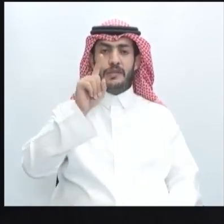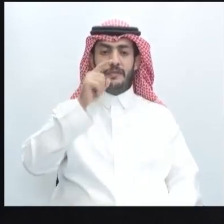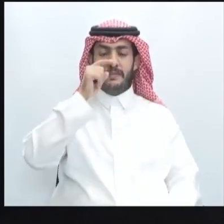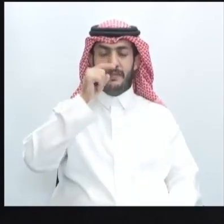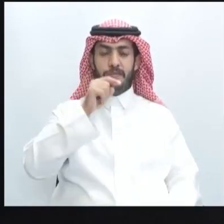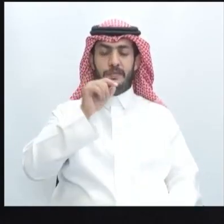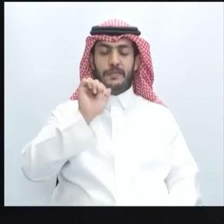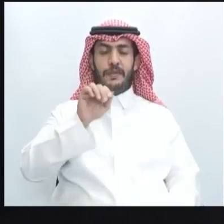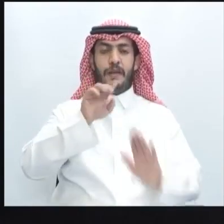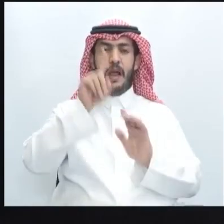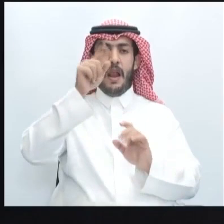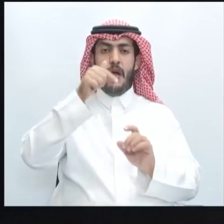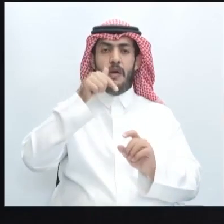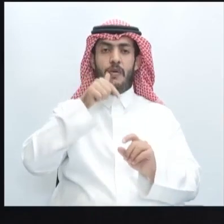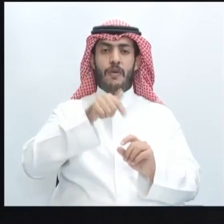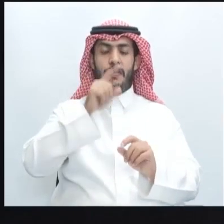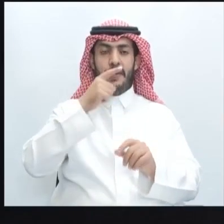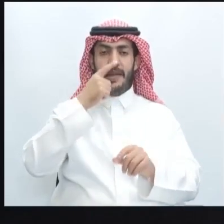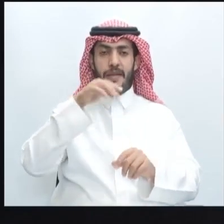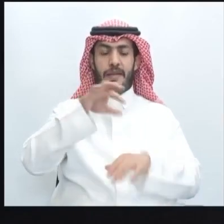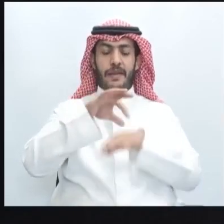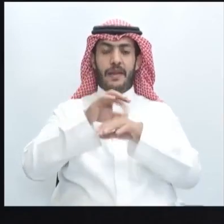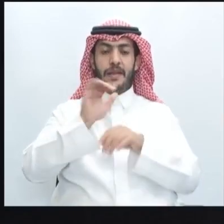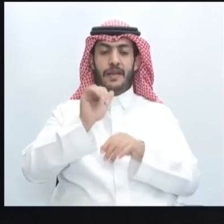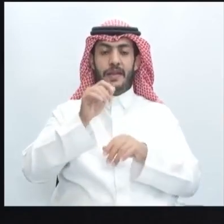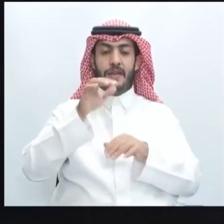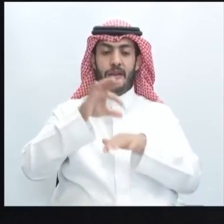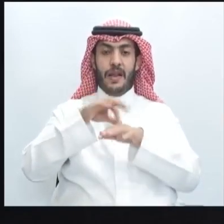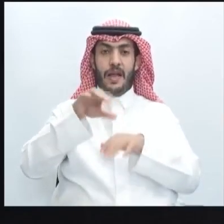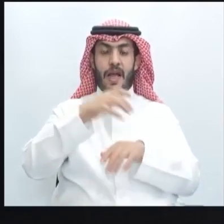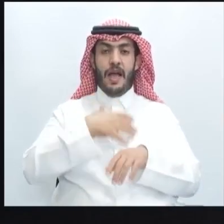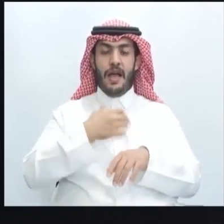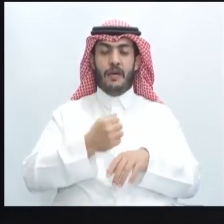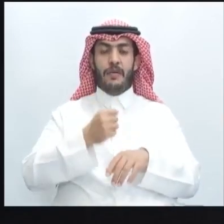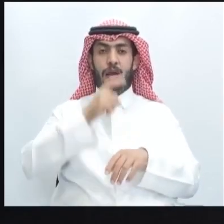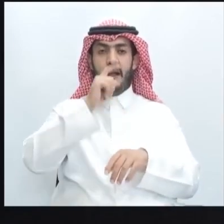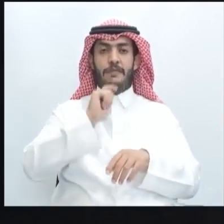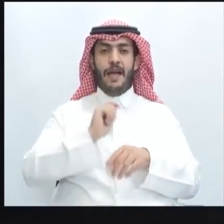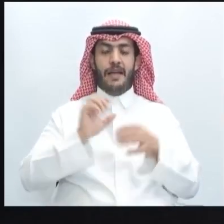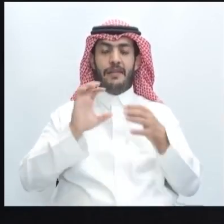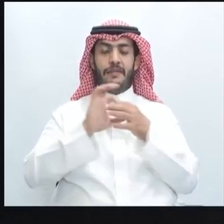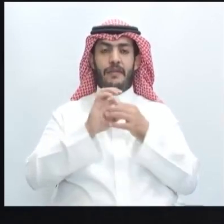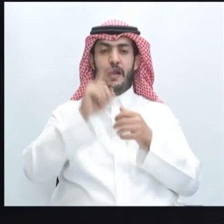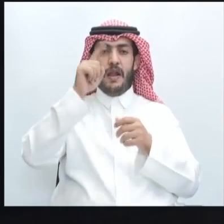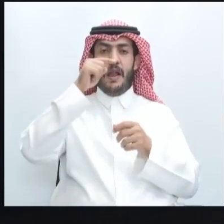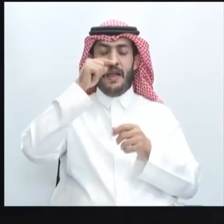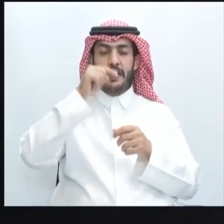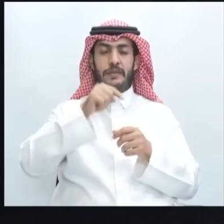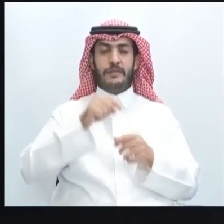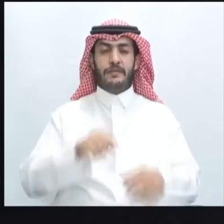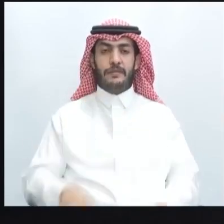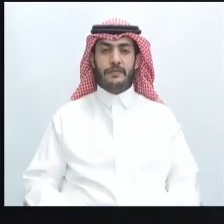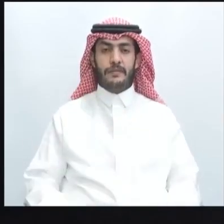الواجبات التي اوجبها الله على عباده يا ايها الذين امنوا اوفوا بالعقود هنا اوجب الله عز وجل علينا